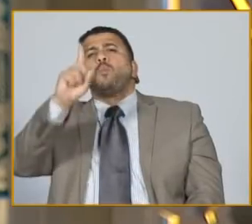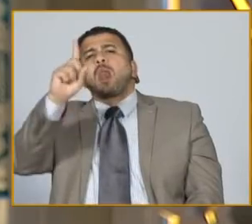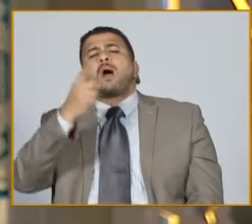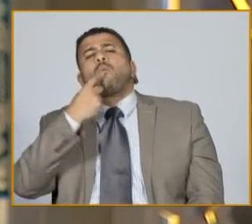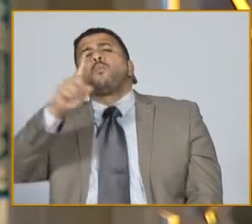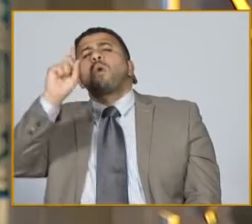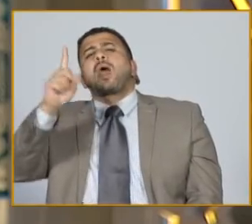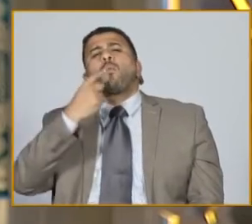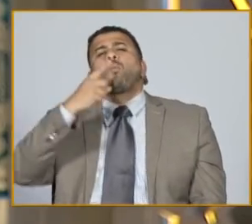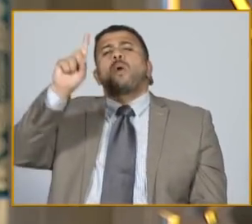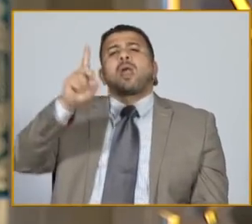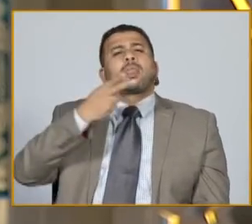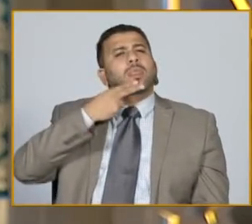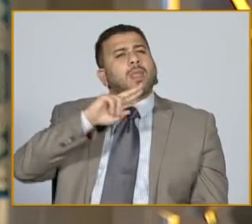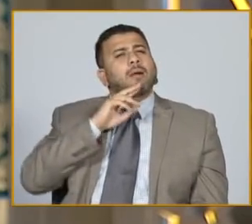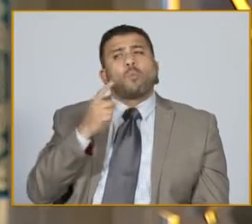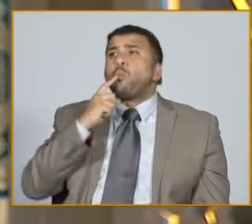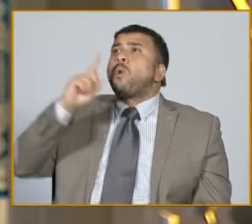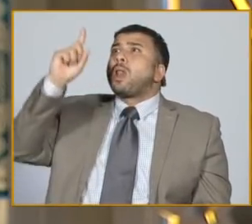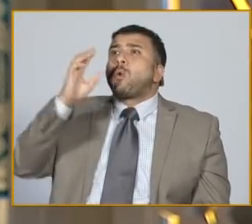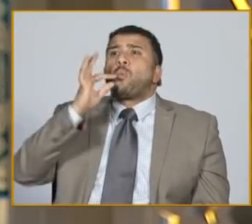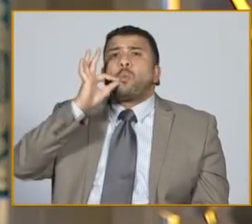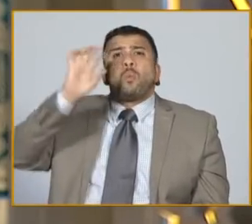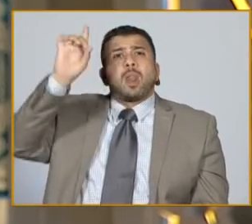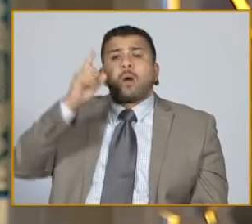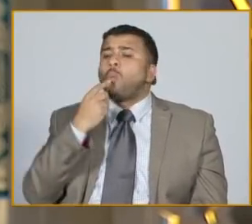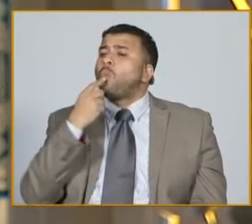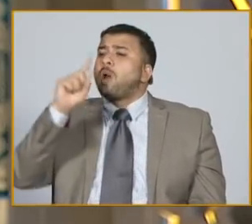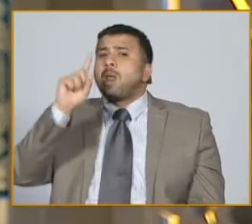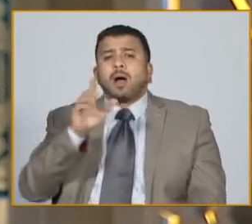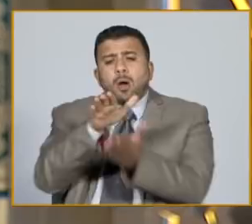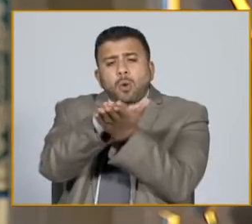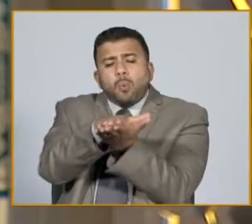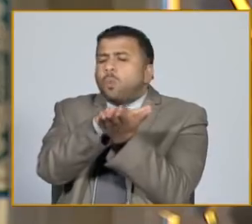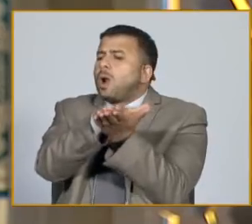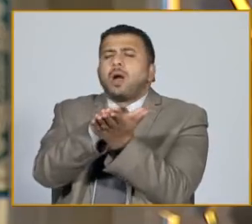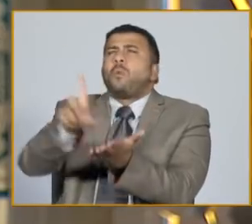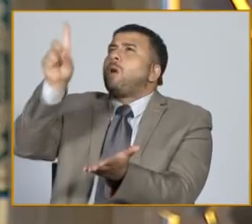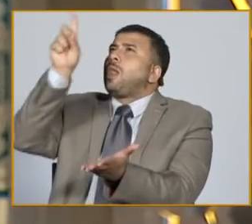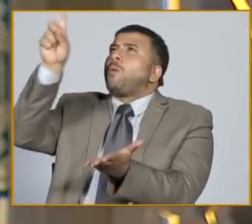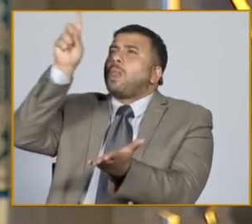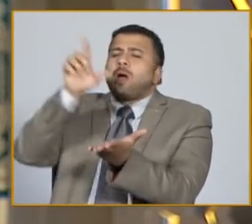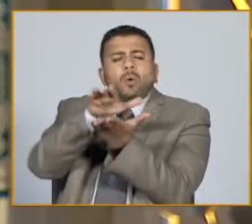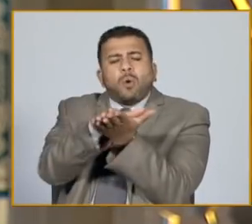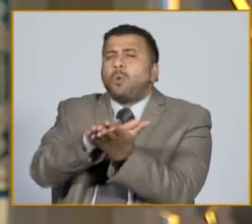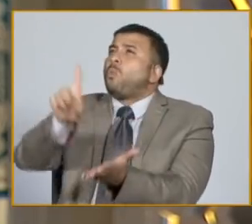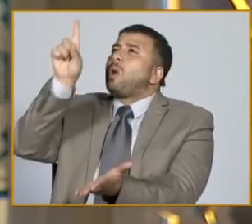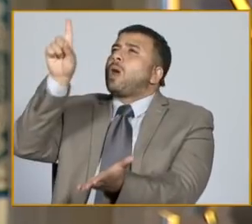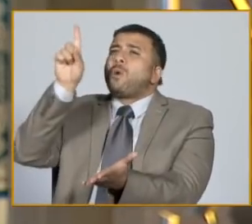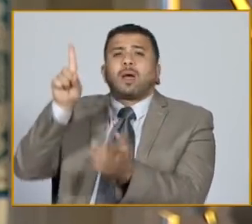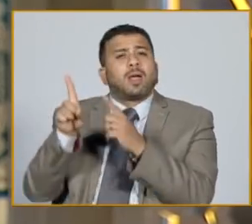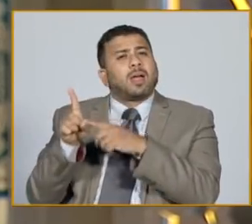مشاء بنميم، هؤلاء الذين يقسمون كذبا. ويقول جل وعلا